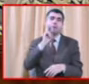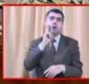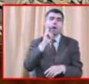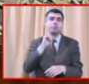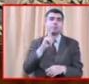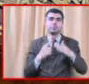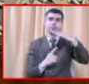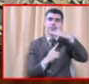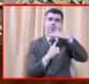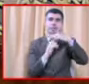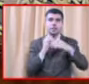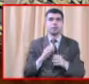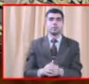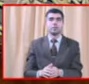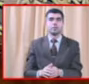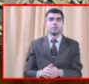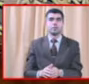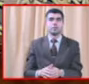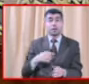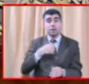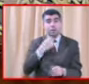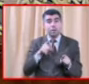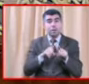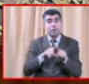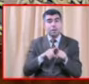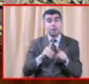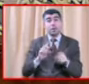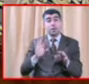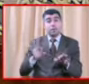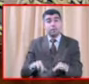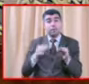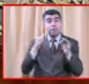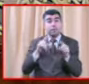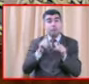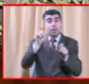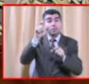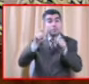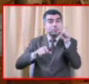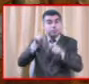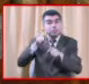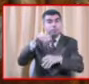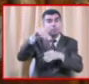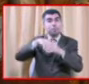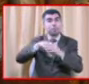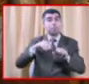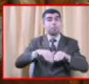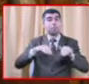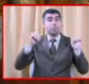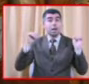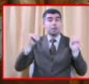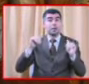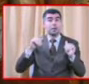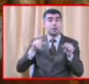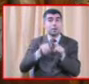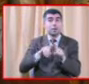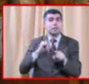سيد الرئيس، في اللحظة اللي احنا نناقشوا هذا الموضوع كاين بعض السادة النواب سيدات النايبات اللي بقاو